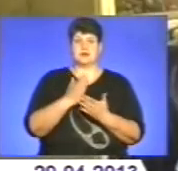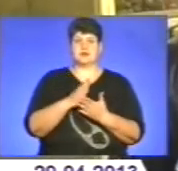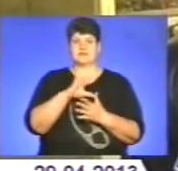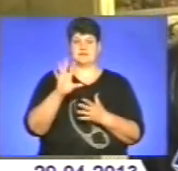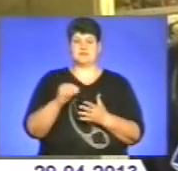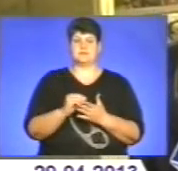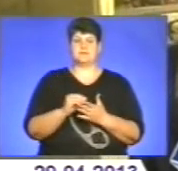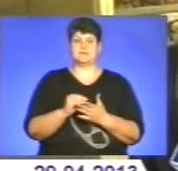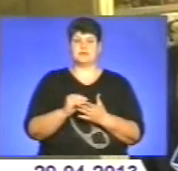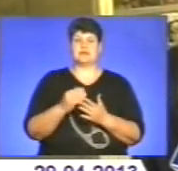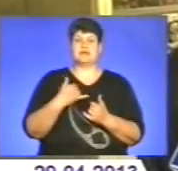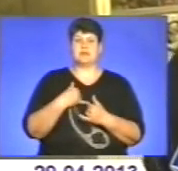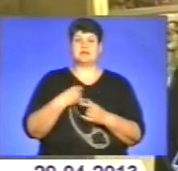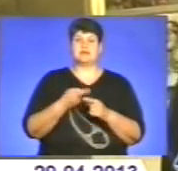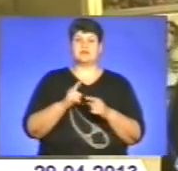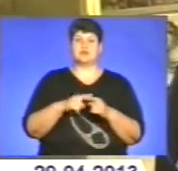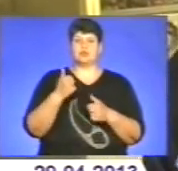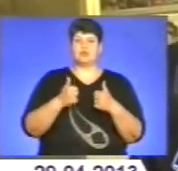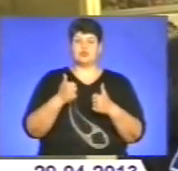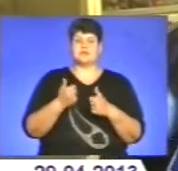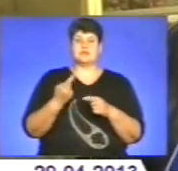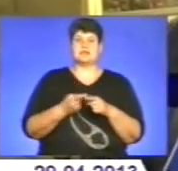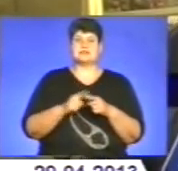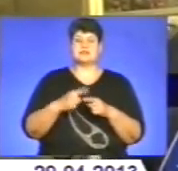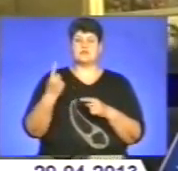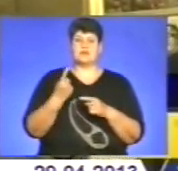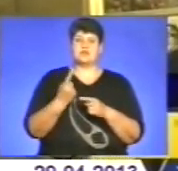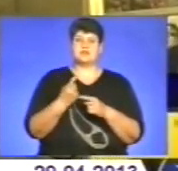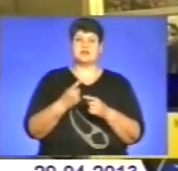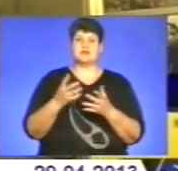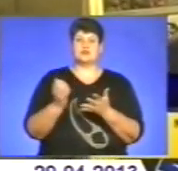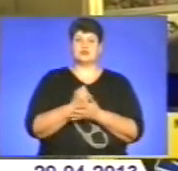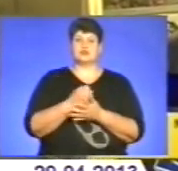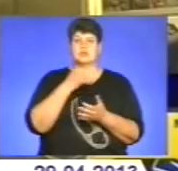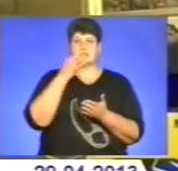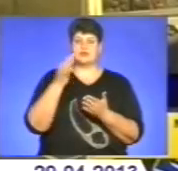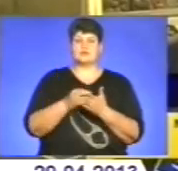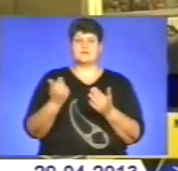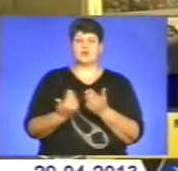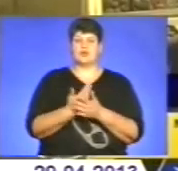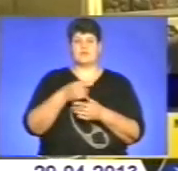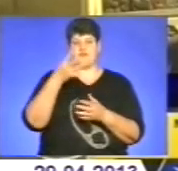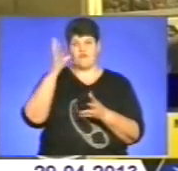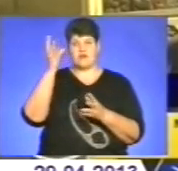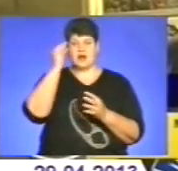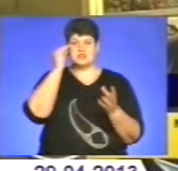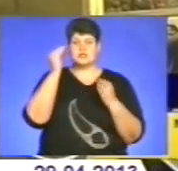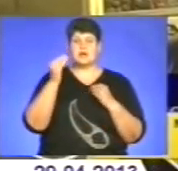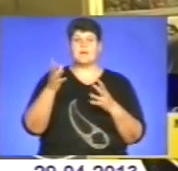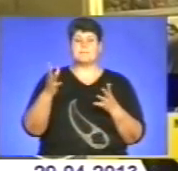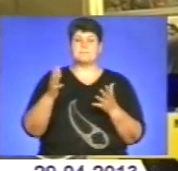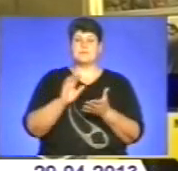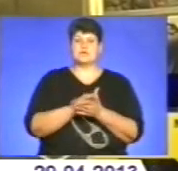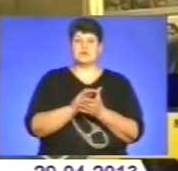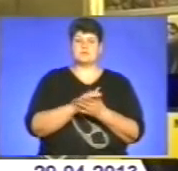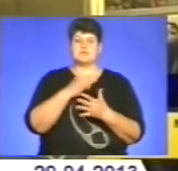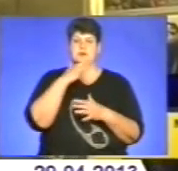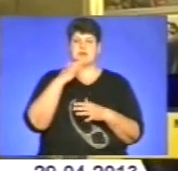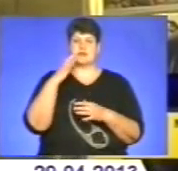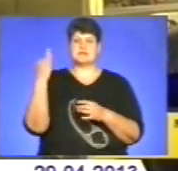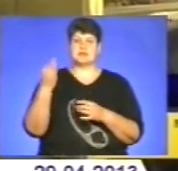Для мене на цьому конкурсі це перш за все здобути досвід, нові для себе враження, познайомитися з багатьма цікавими людьми